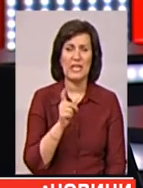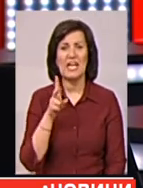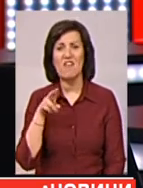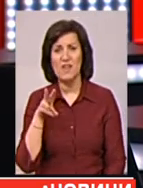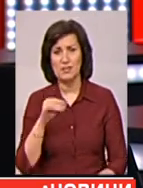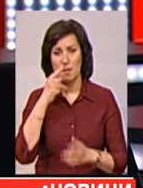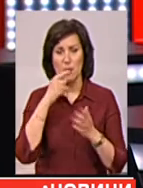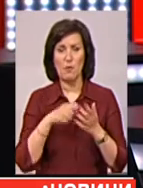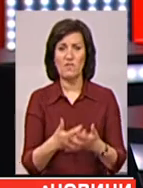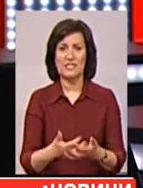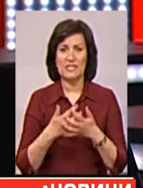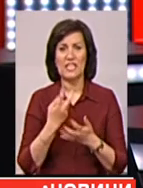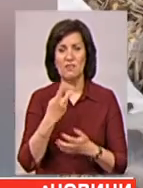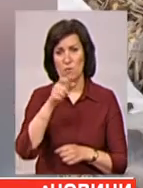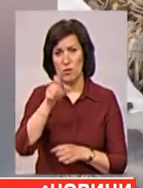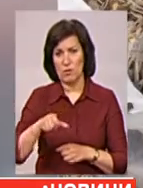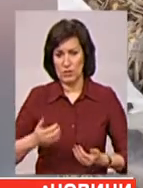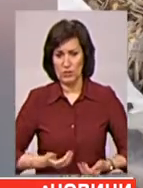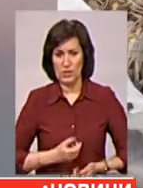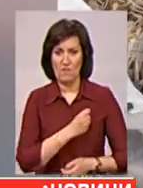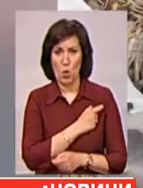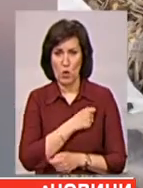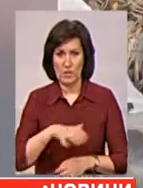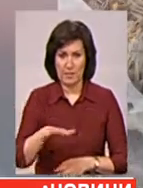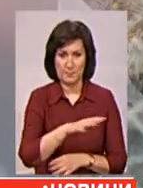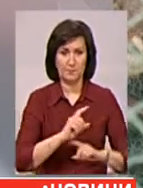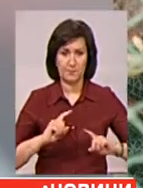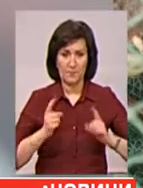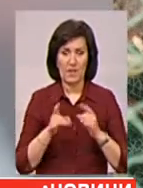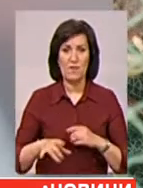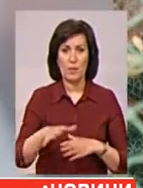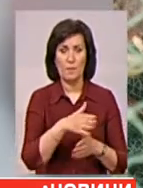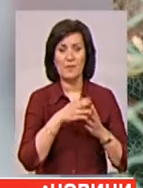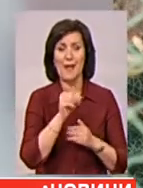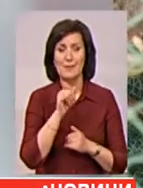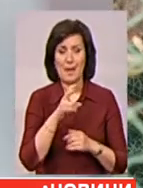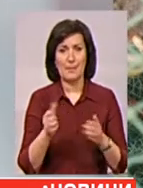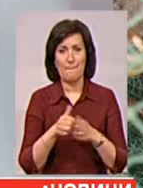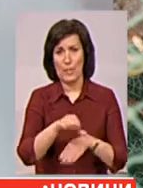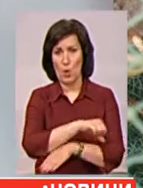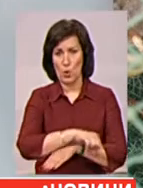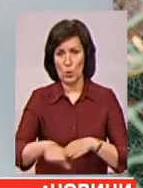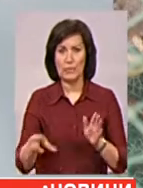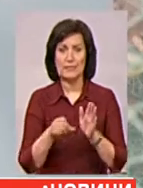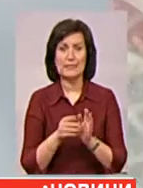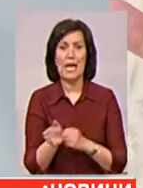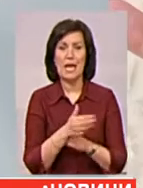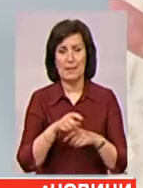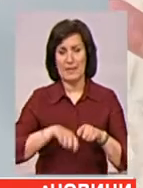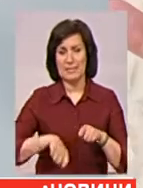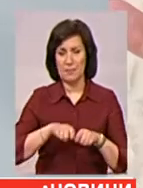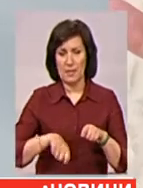це потрапило в сітки двох жителів Одещини. Затримали їх у районі курорту Катранка прикордонники разом із